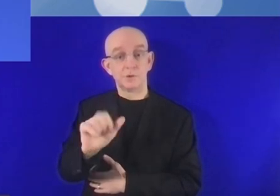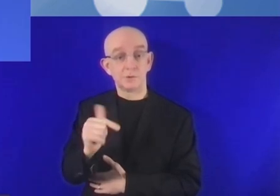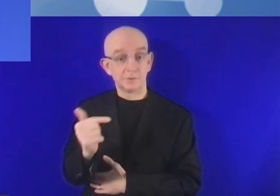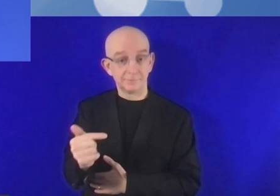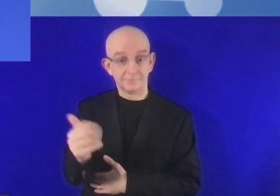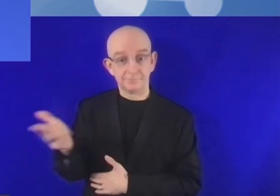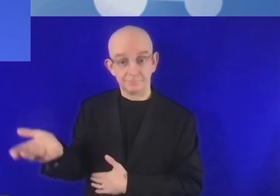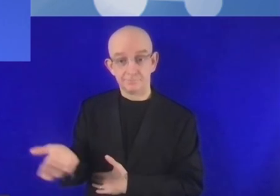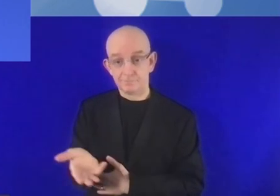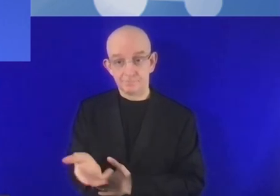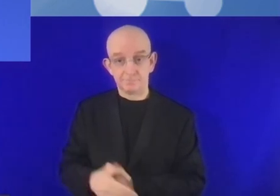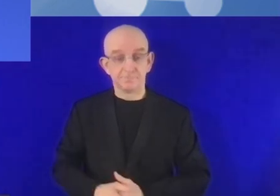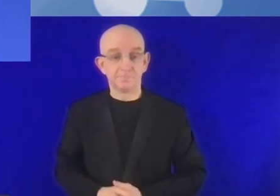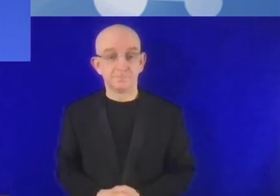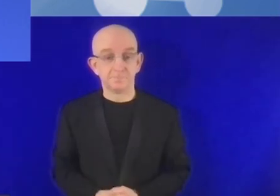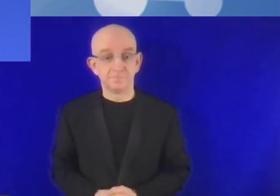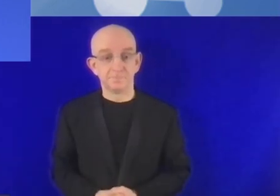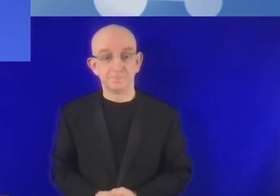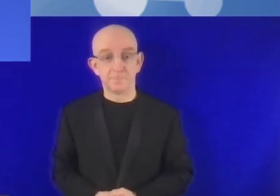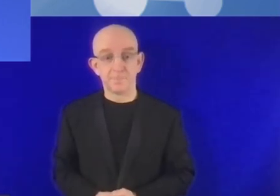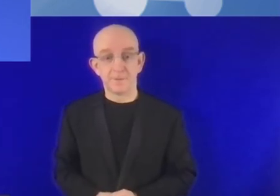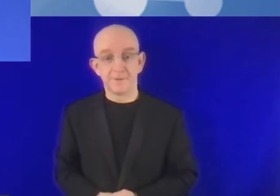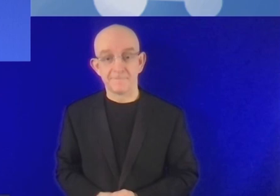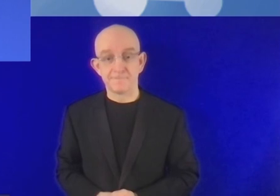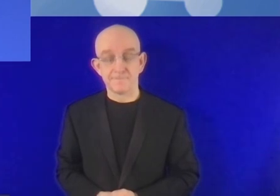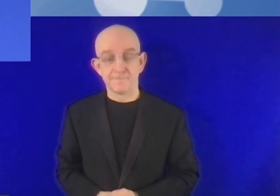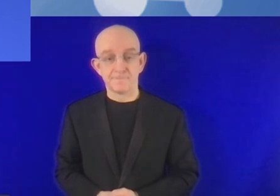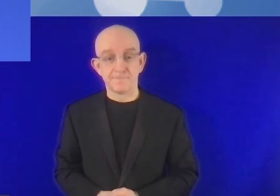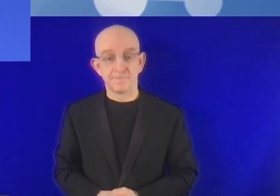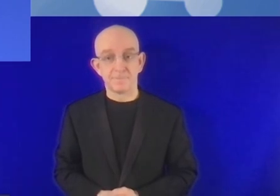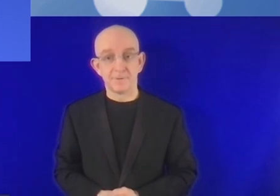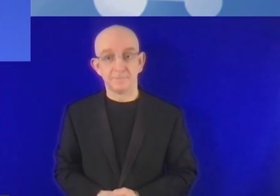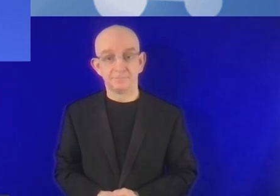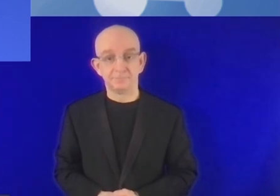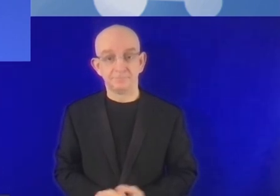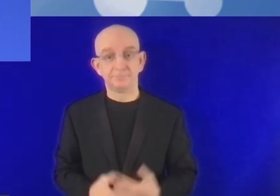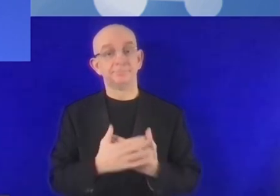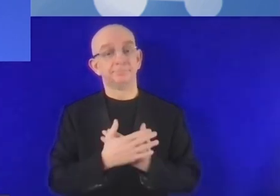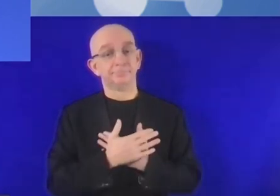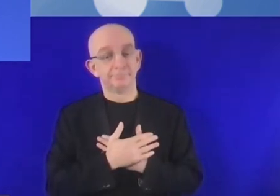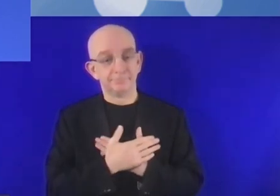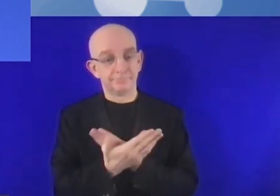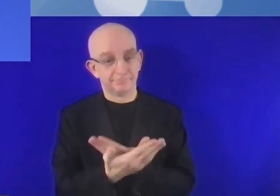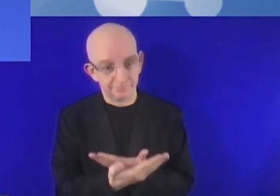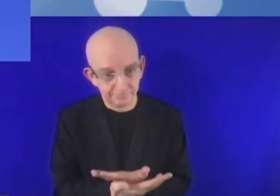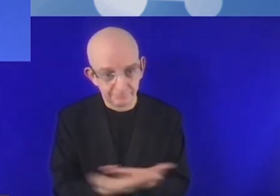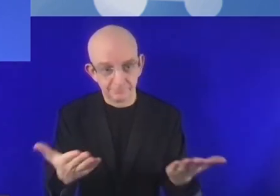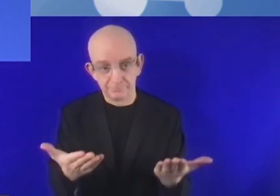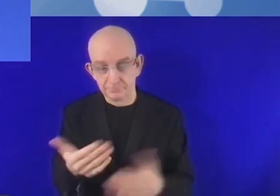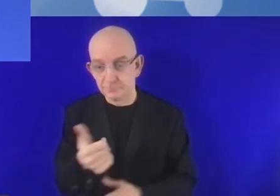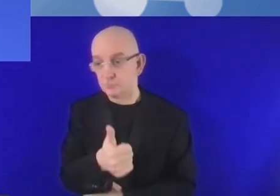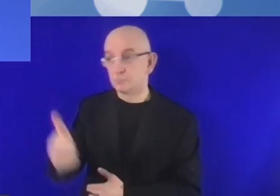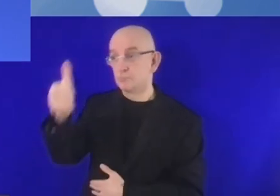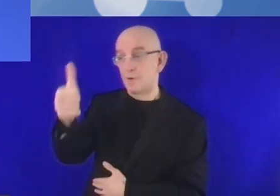Ekscelencjo, panie premierze, państwo ministrowie, szanowni goście, jest mi niezmiernie miło gościć państwa osobiście